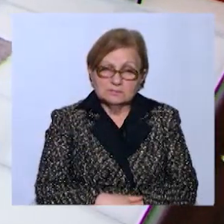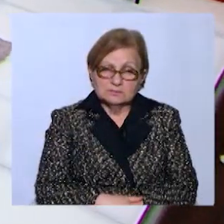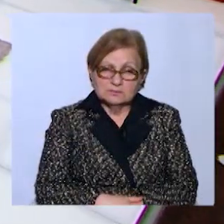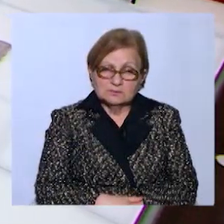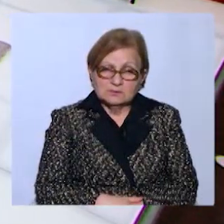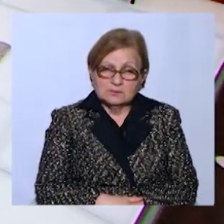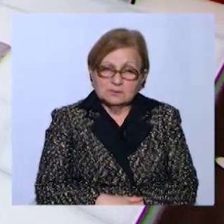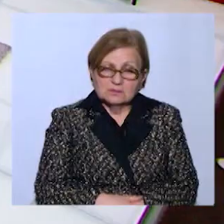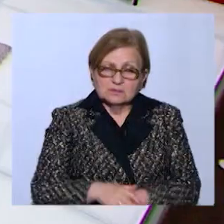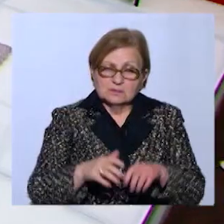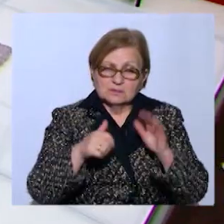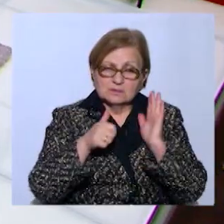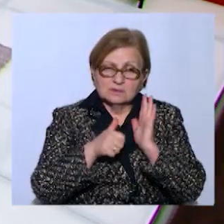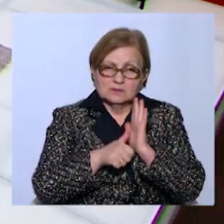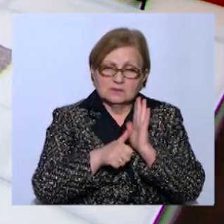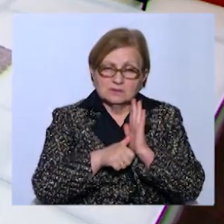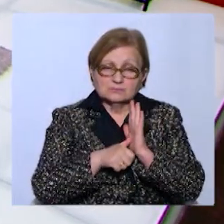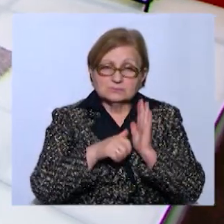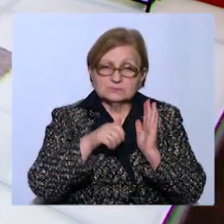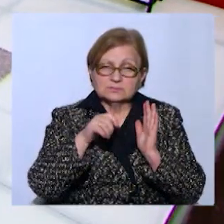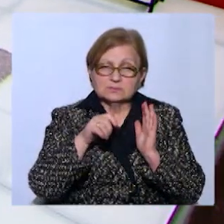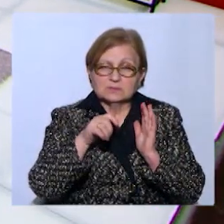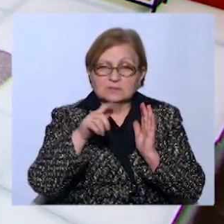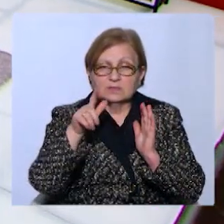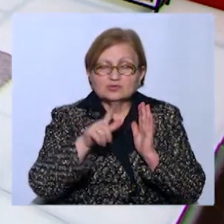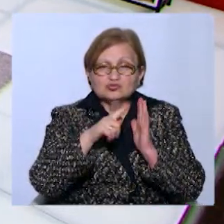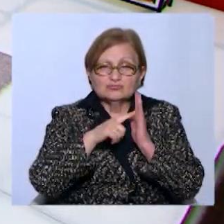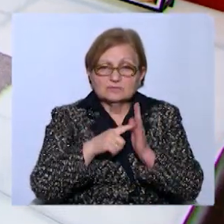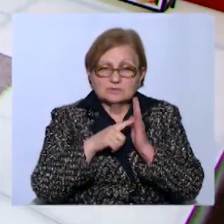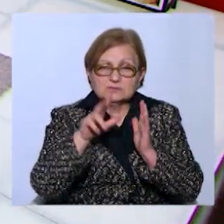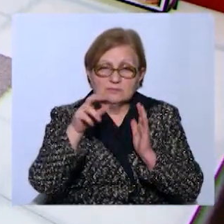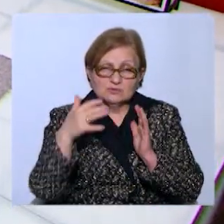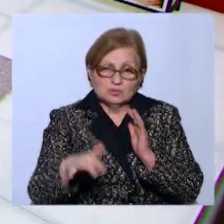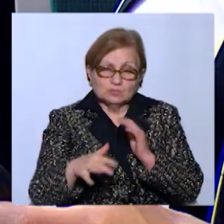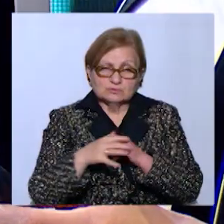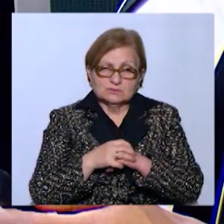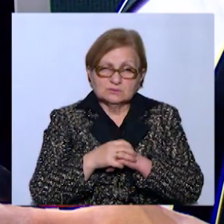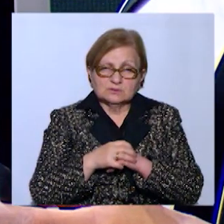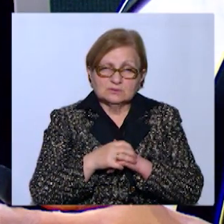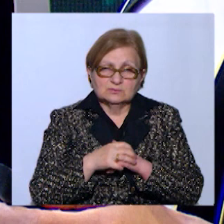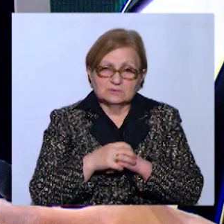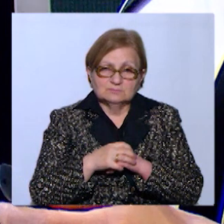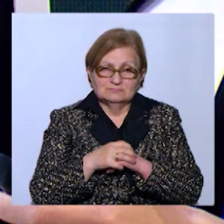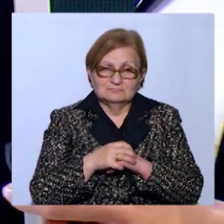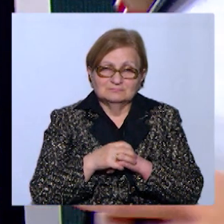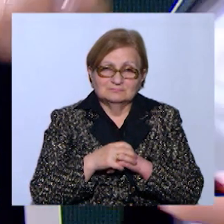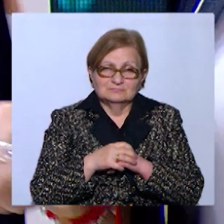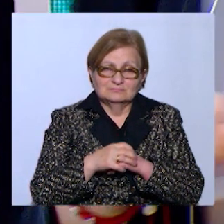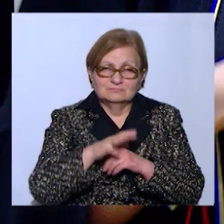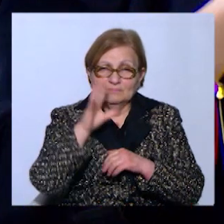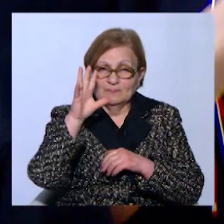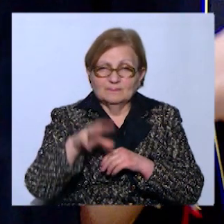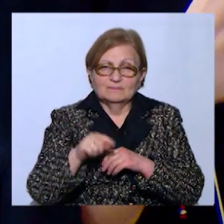აი ესე, 6 შემთხვევაში 300, 7 საათ შემთხვევაში 350 კილოგრამი. აი, თითოეული წერტილი არის